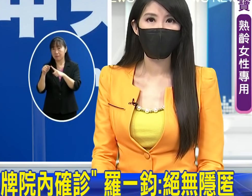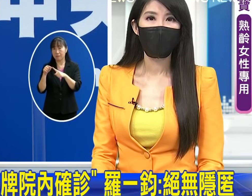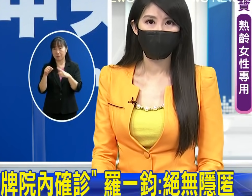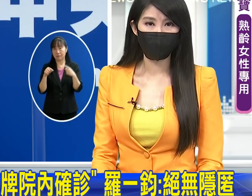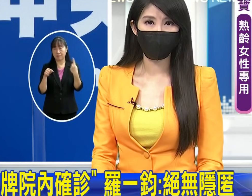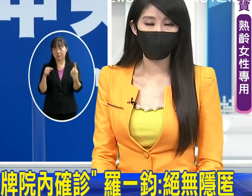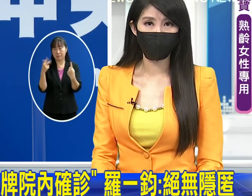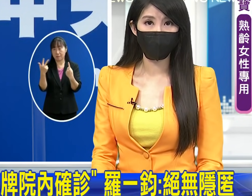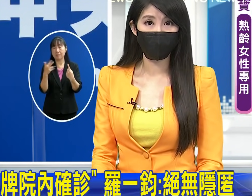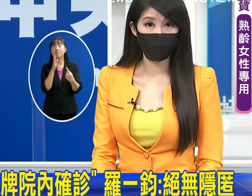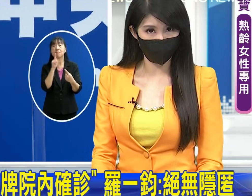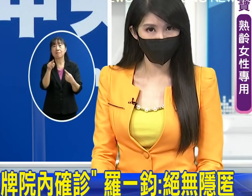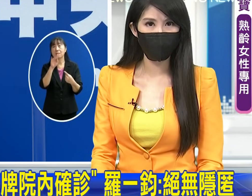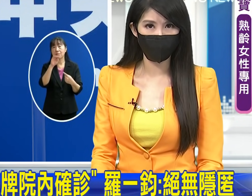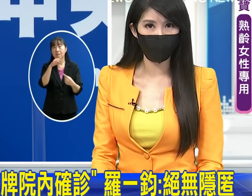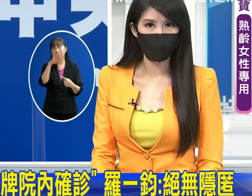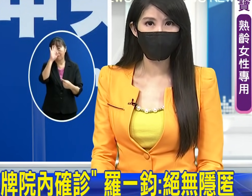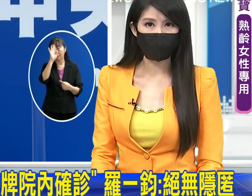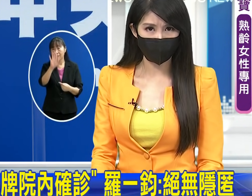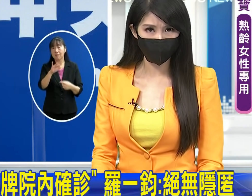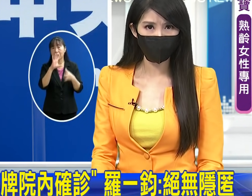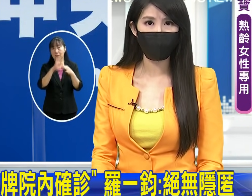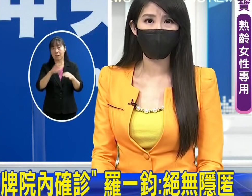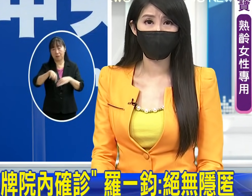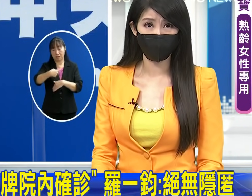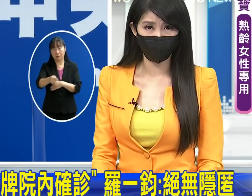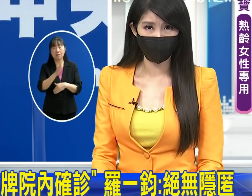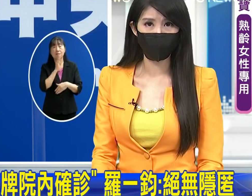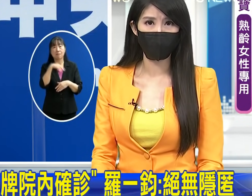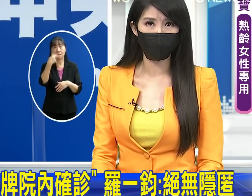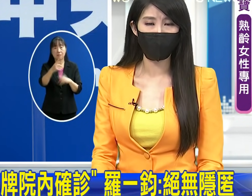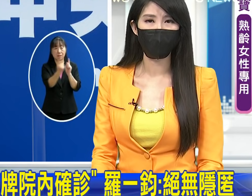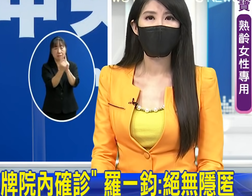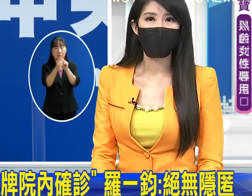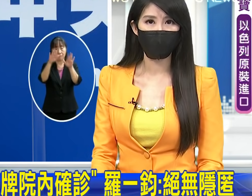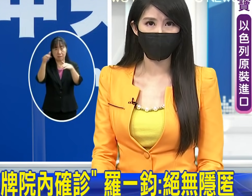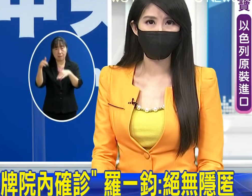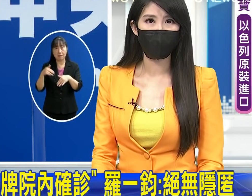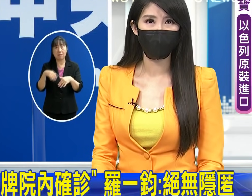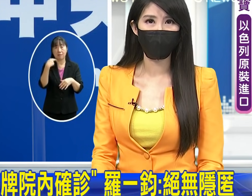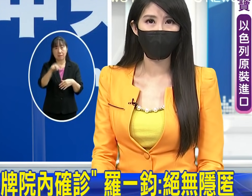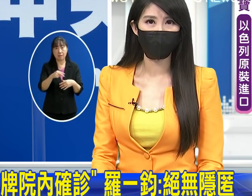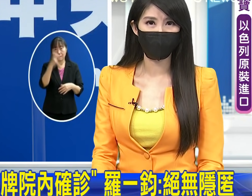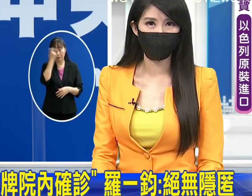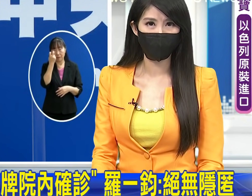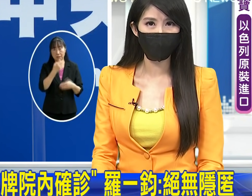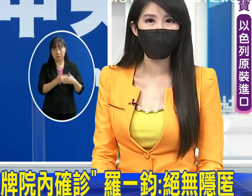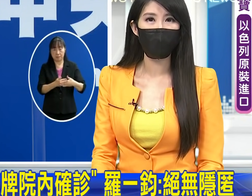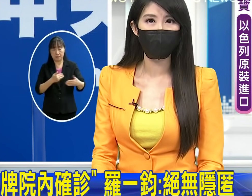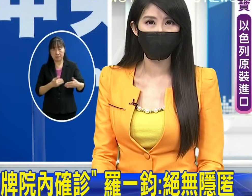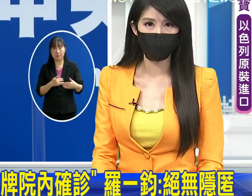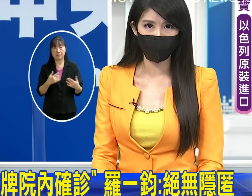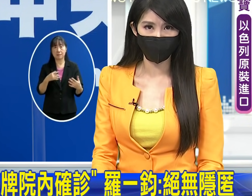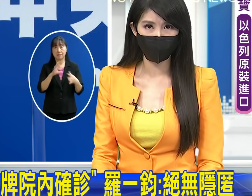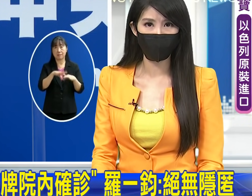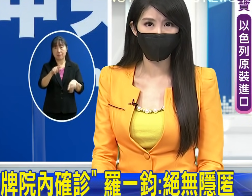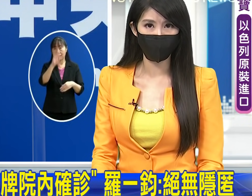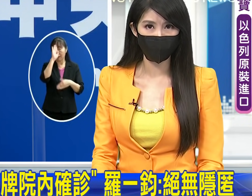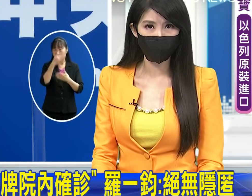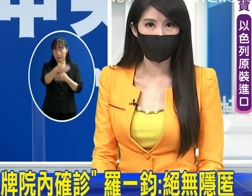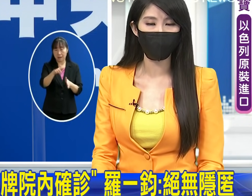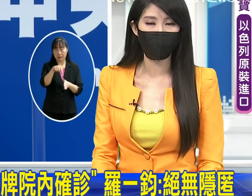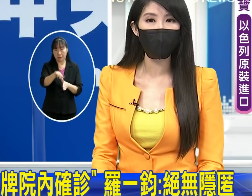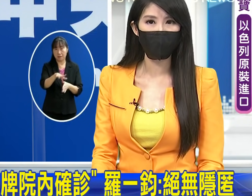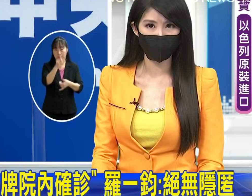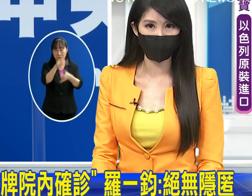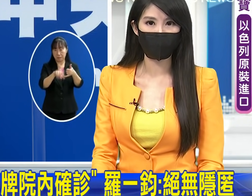检。稍早指挥中心也证实喽，的确有这样的状况，但强调所有案件都会上报卫生局跟疾管署